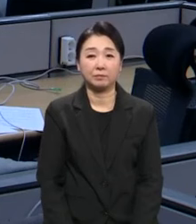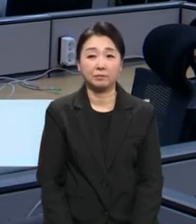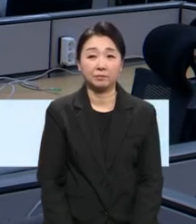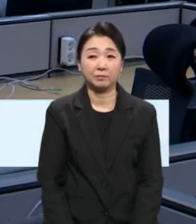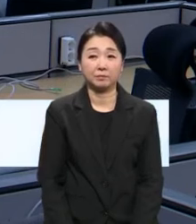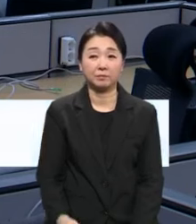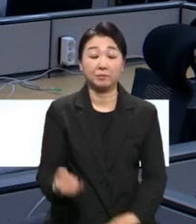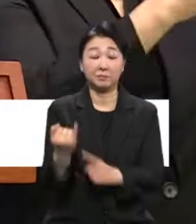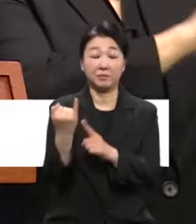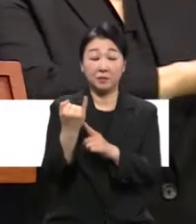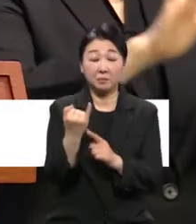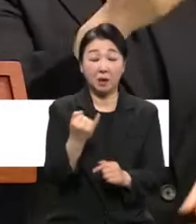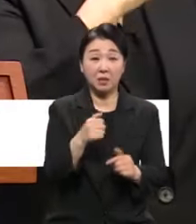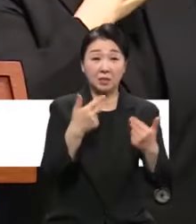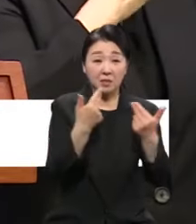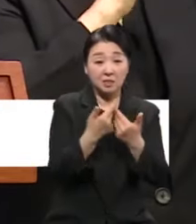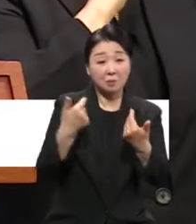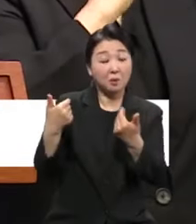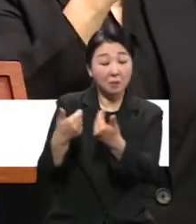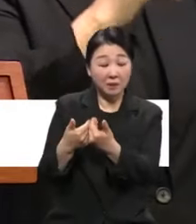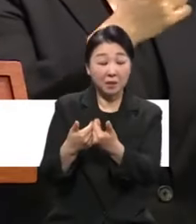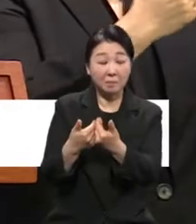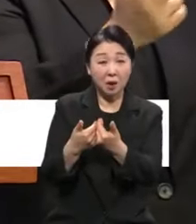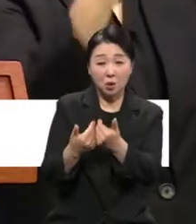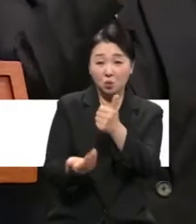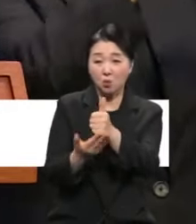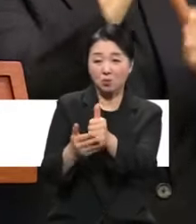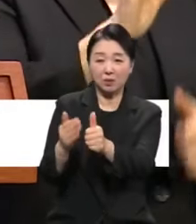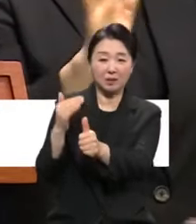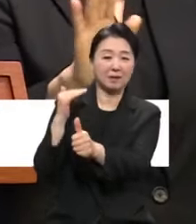자신을 반명으로 낙인 찍고 공천에서 떨어뜨리기